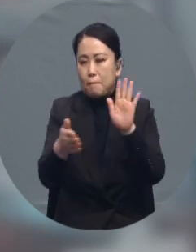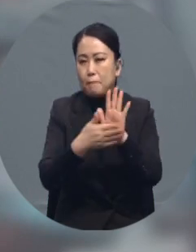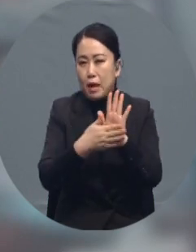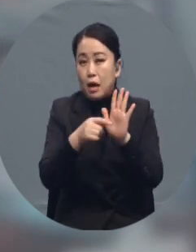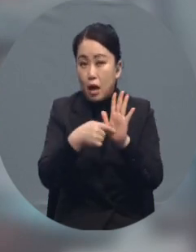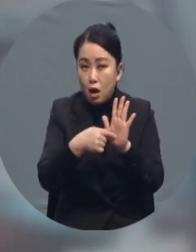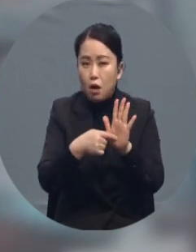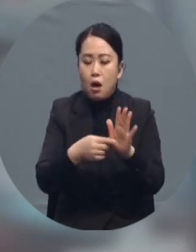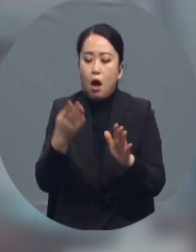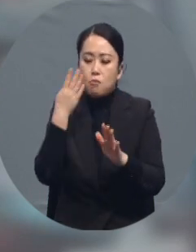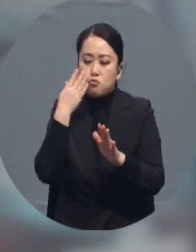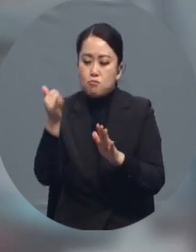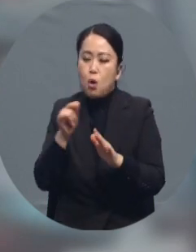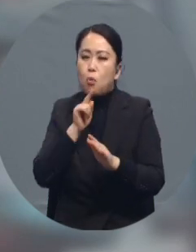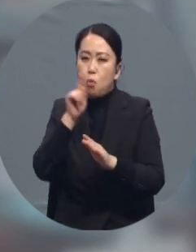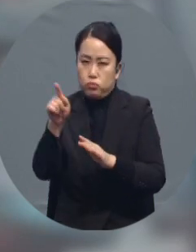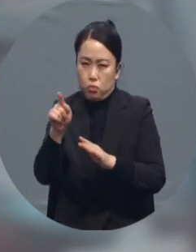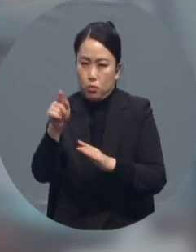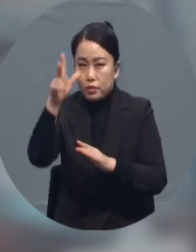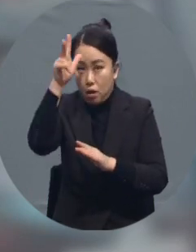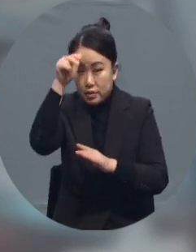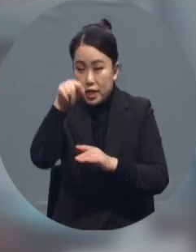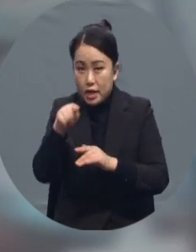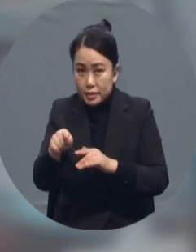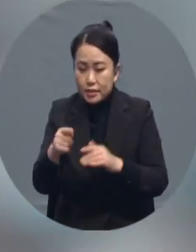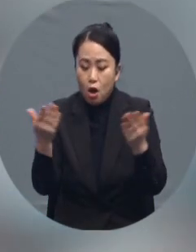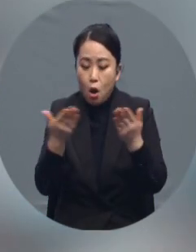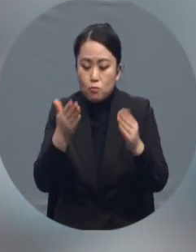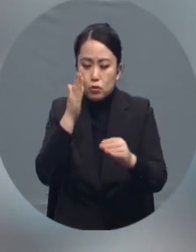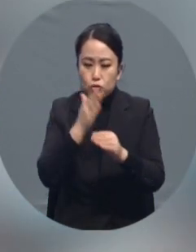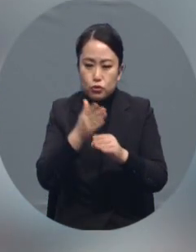고소장을 접수한 경찰은 업무상 과실치상 혐의를